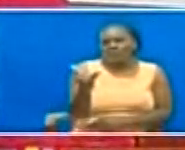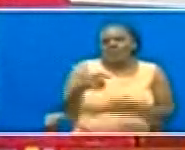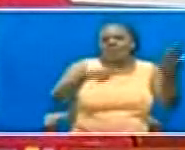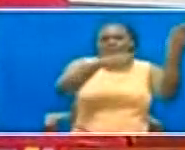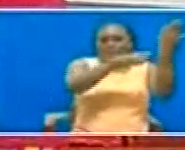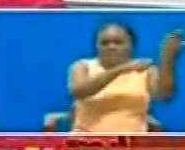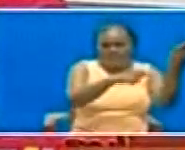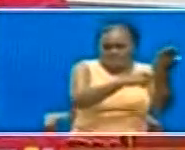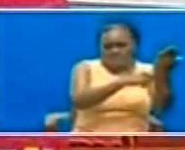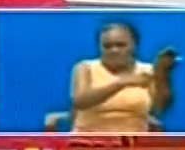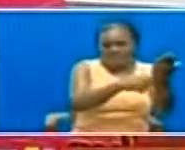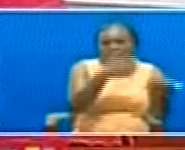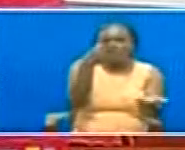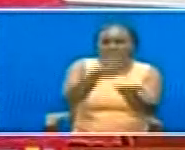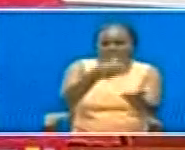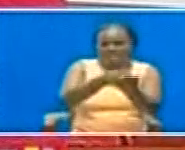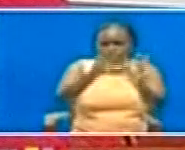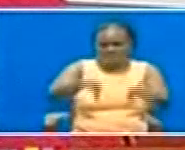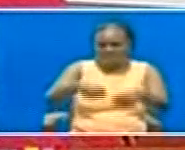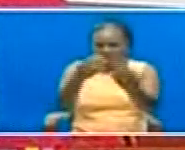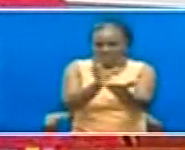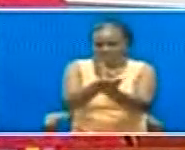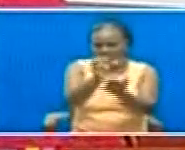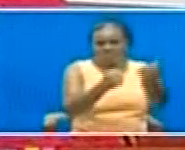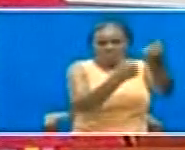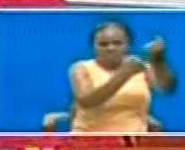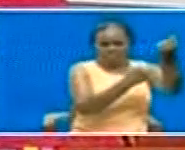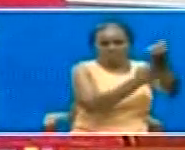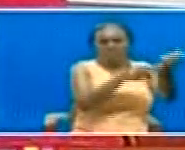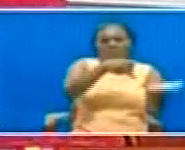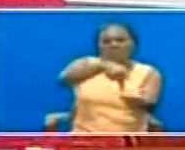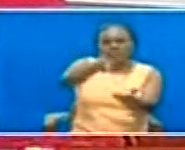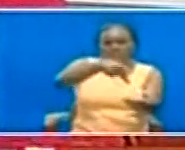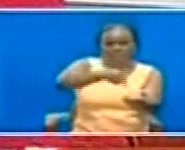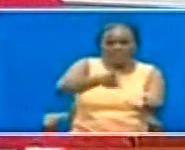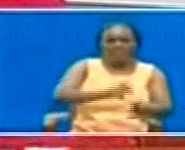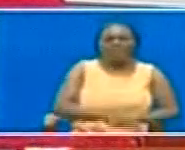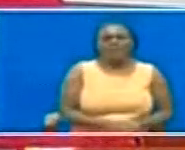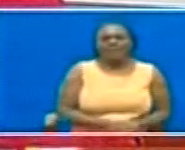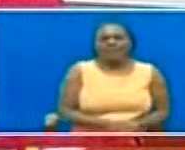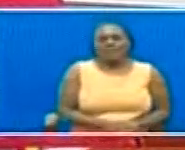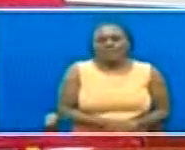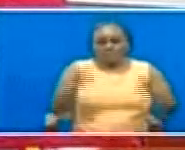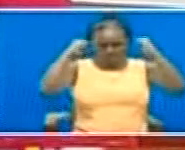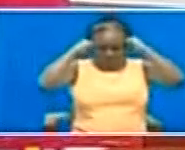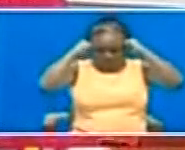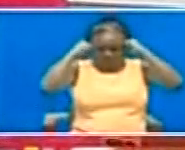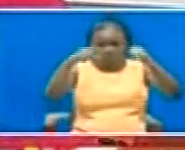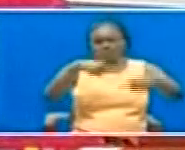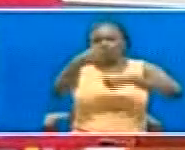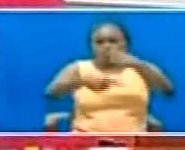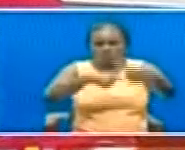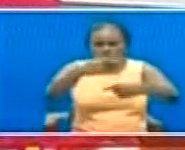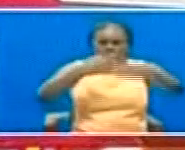title na pia pesa zenye tunapatia na pia sponsorship ya kulipia ya school fees. So unaendelea tu